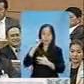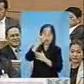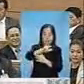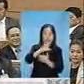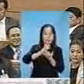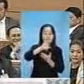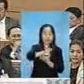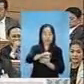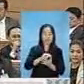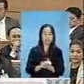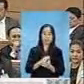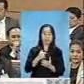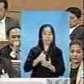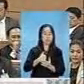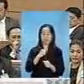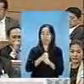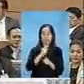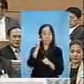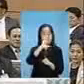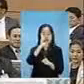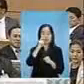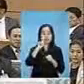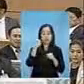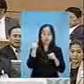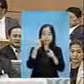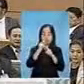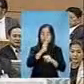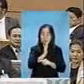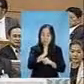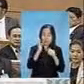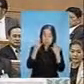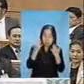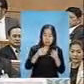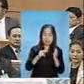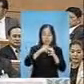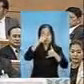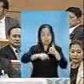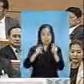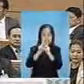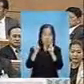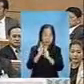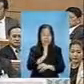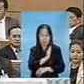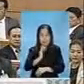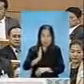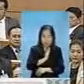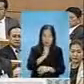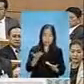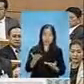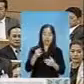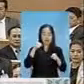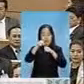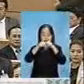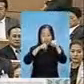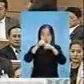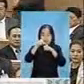ผมจะไม่พามวยผมไปชกในเวทีที่กติกาก็เลื่อนเปื้อนกรรมการก็ลำเอียงชกไปช